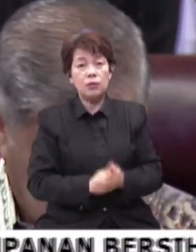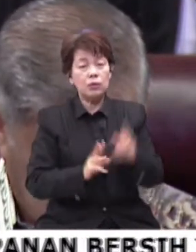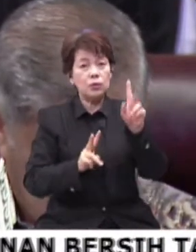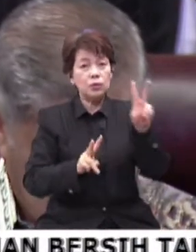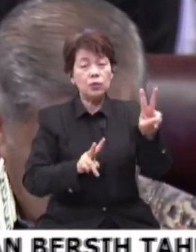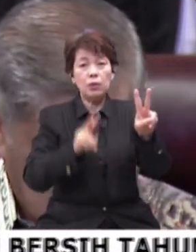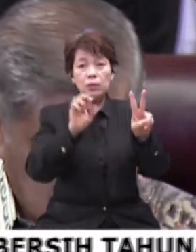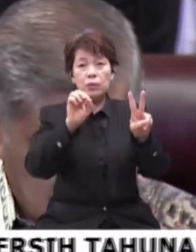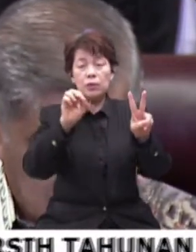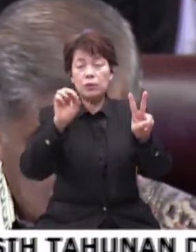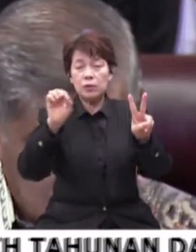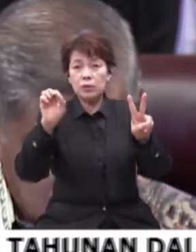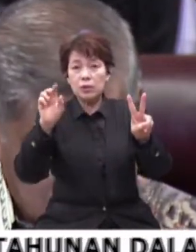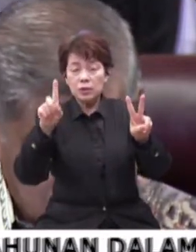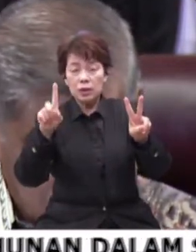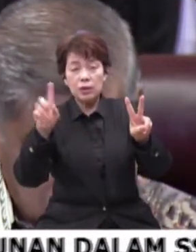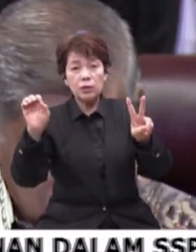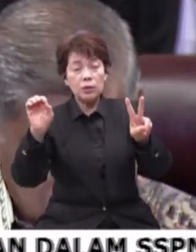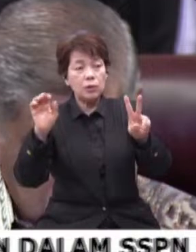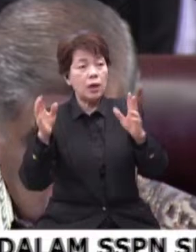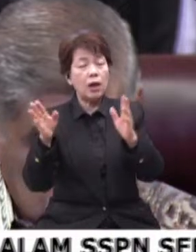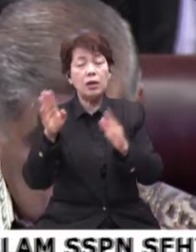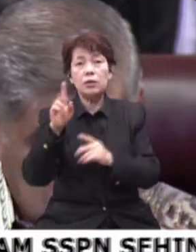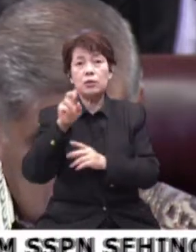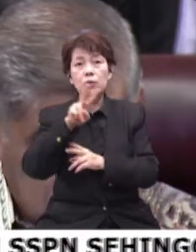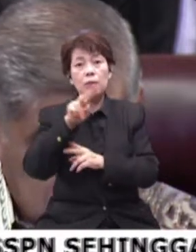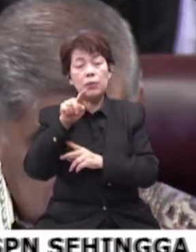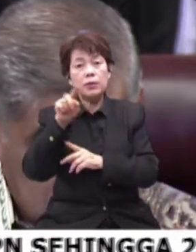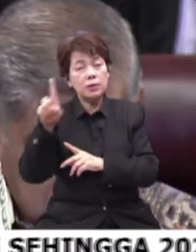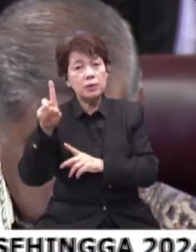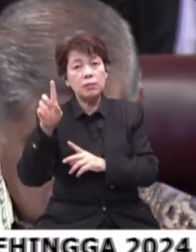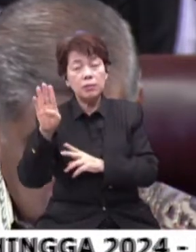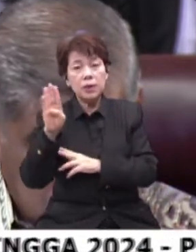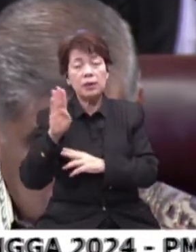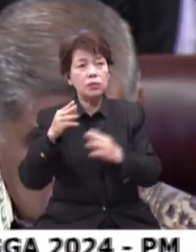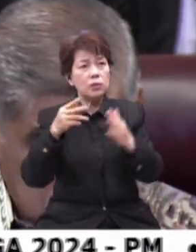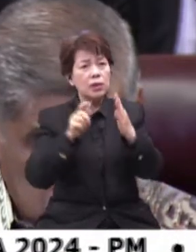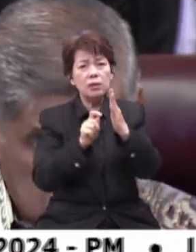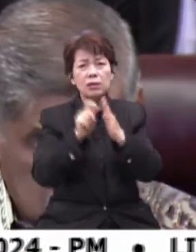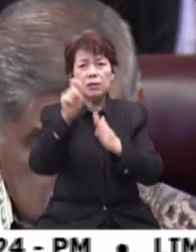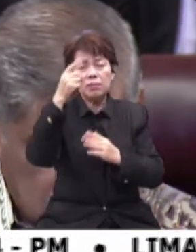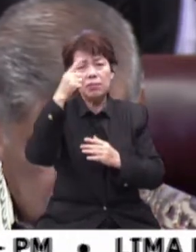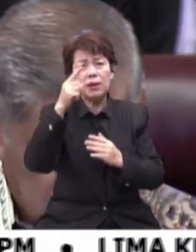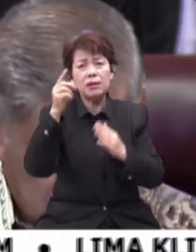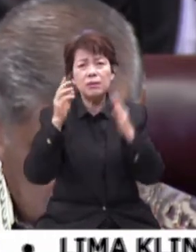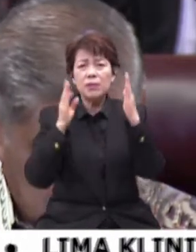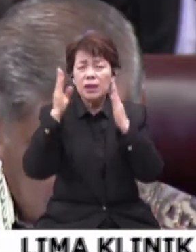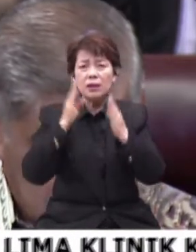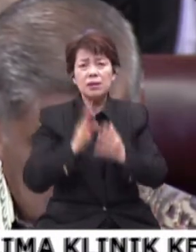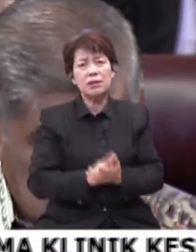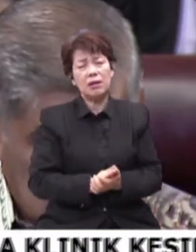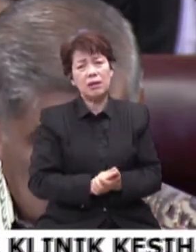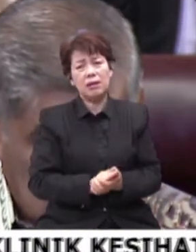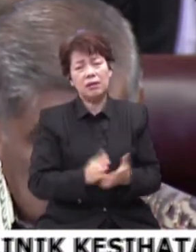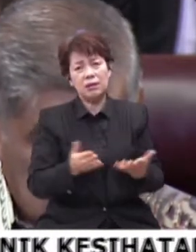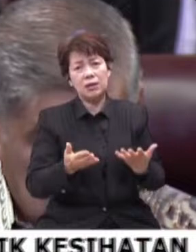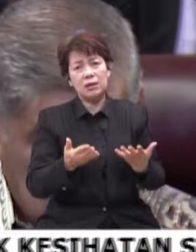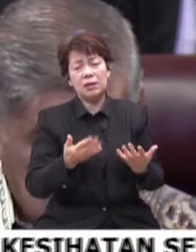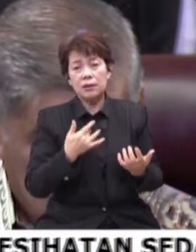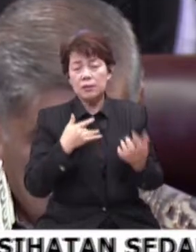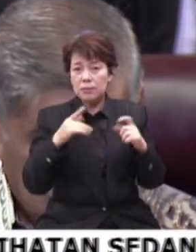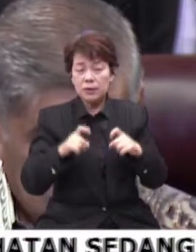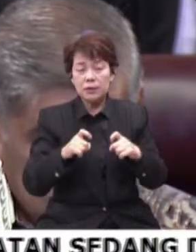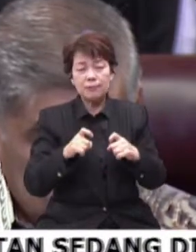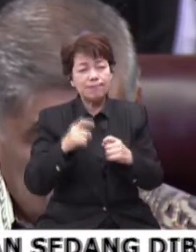itu meningkat kepada 29 point saya itu jadi itu beban yang sangat tinggi kepada negara dan mungkin akan tingkat lagi jadi kita mungkin karena